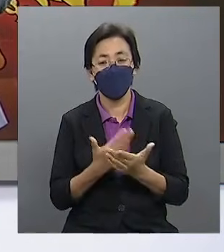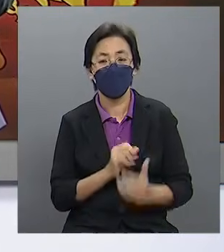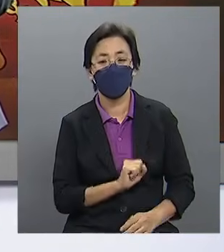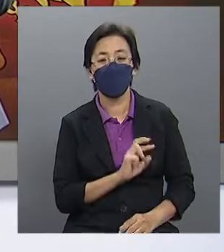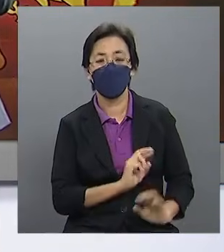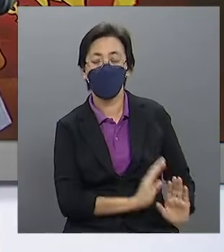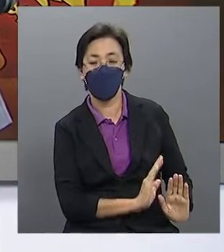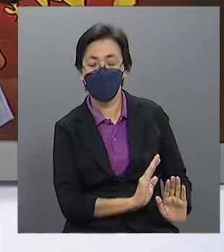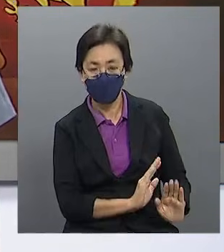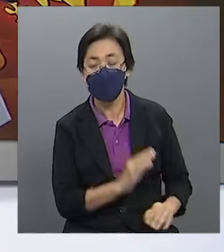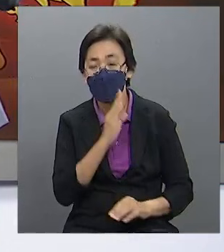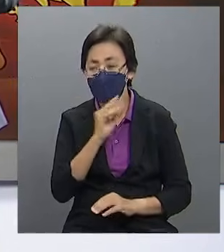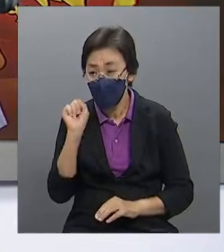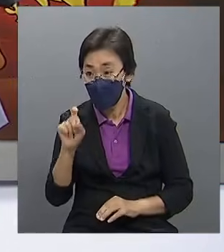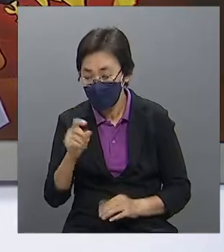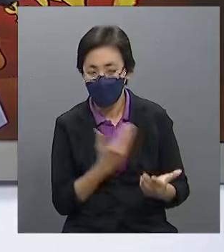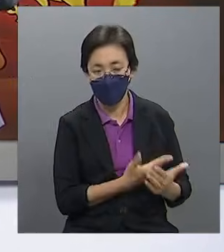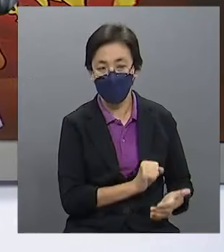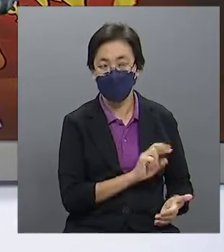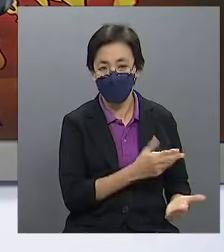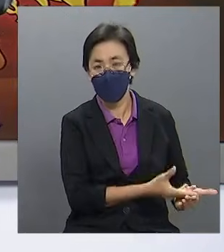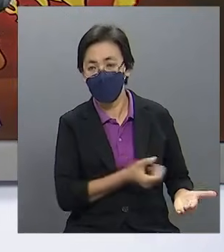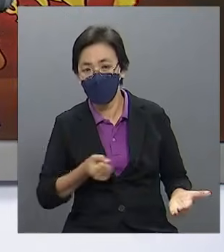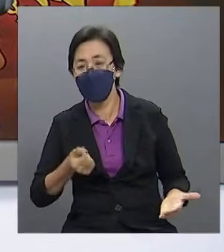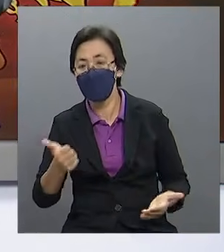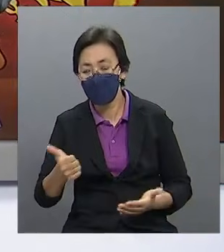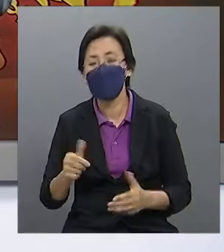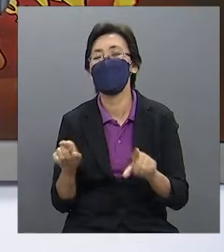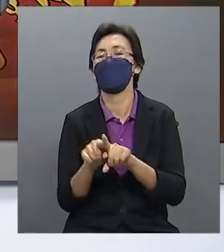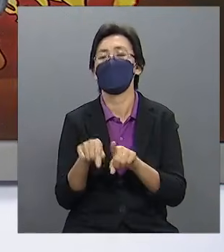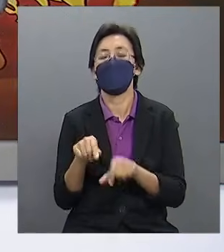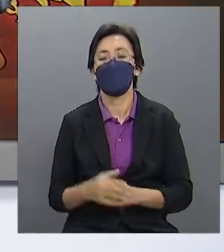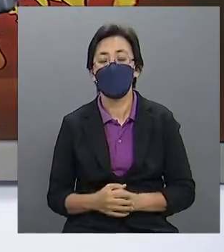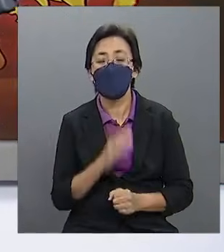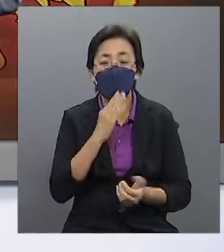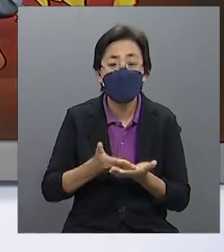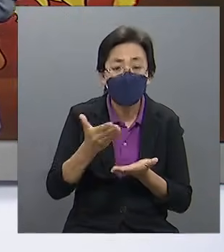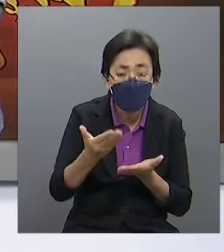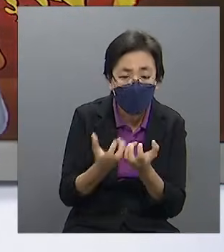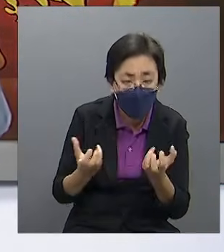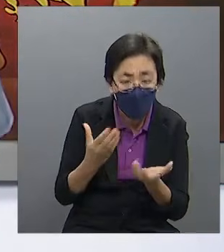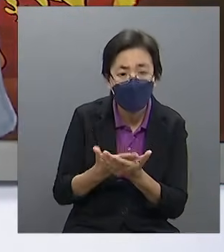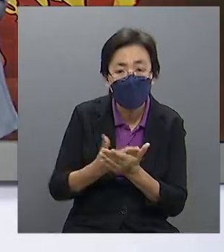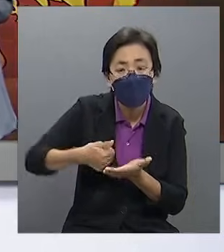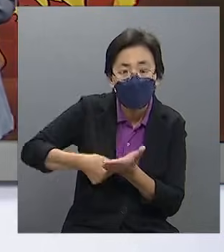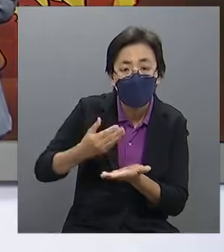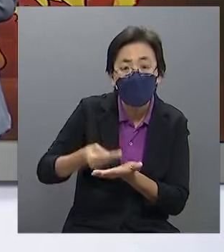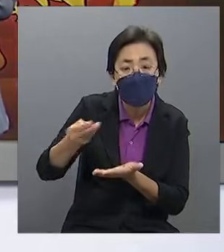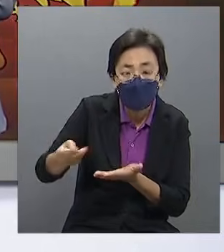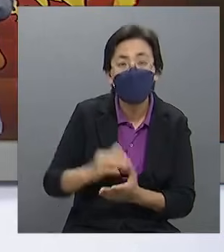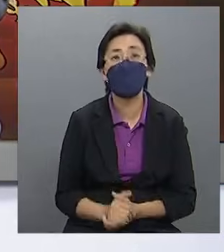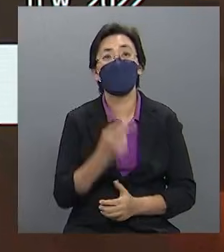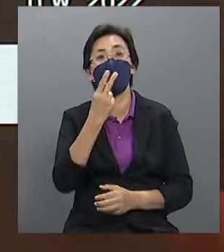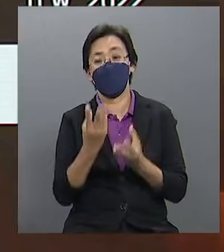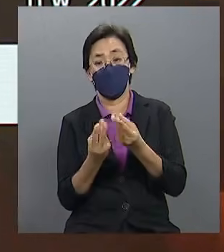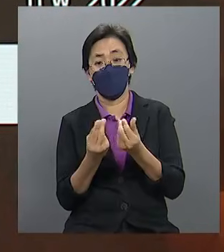ำเป็นหรือว่าฉุกเฉินนะคะซึ่งรวมถึงการเอาไปซื้อของหรือว่าชำระหนี้ด้วยแต่คุณผู้ชมลองดูนี่ค่ะตัวเลขเงินทุนสำ